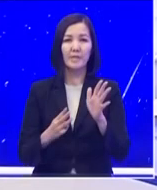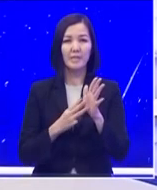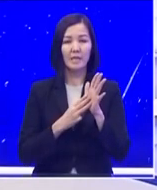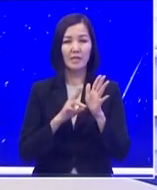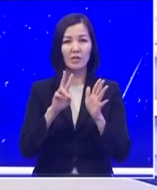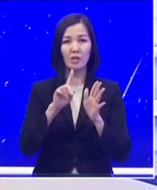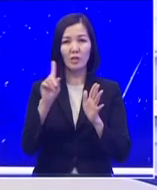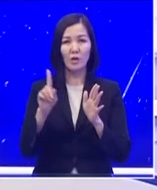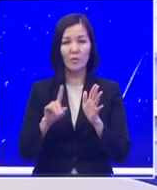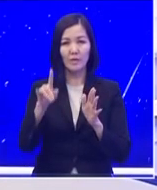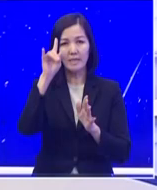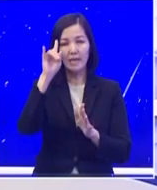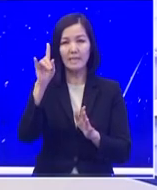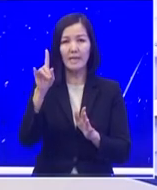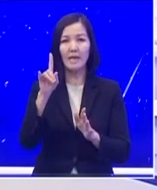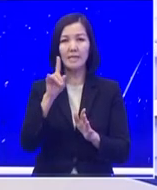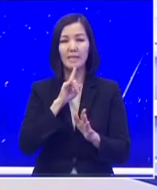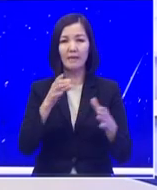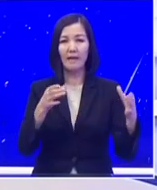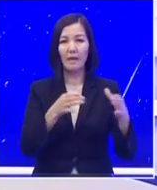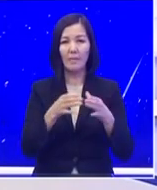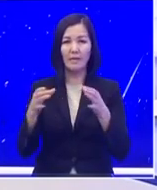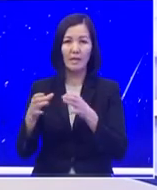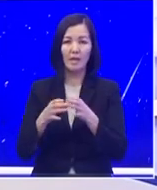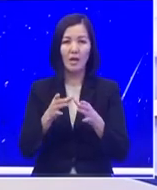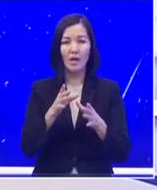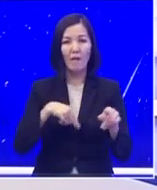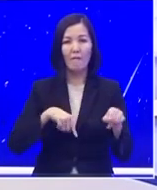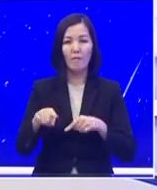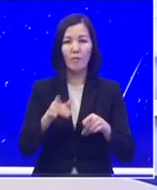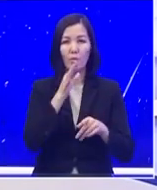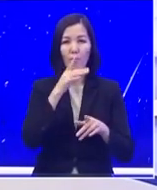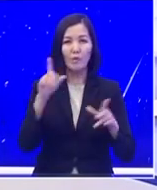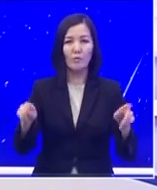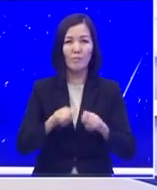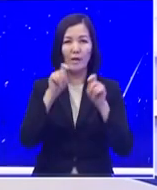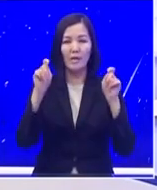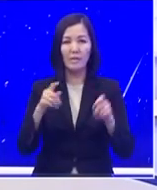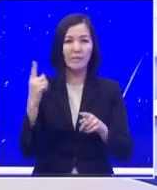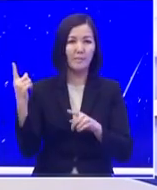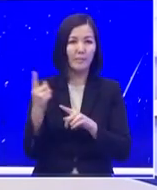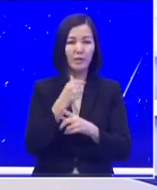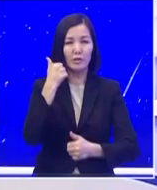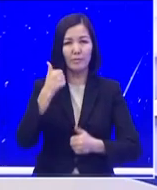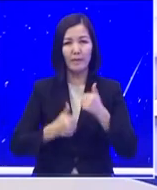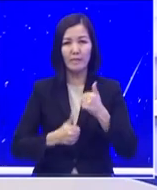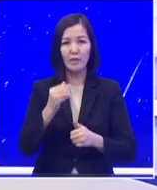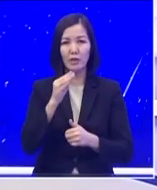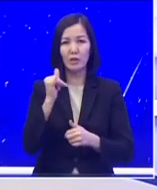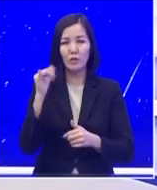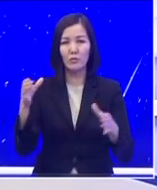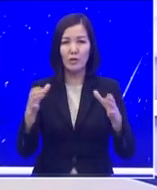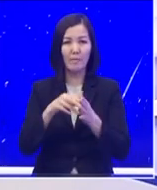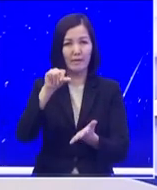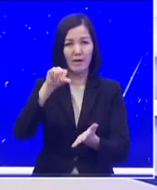8 наурыз елімізде премьер-лига командалары арасында биылғы футбол маусымы ашылады. Биылғы алғашқы бәсекеде жетісулықтарда бақтарын